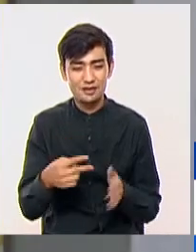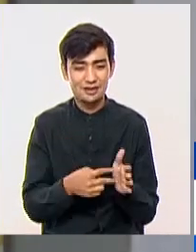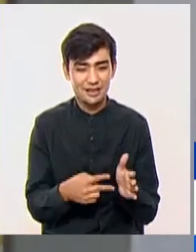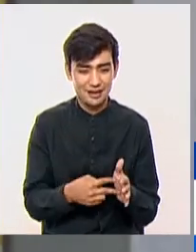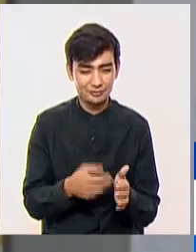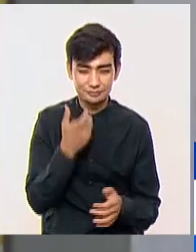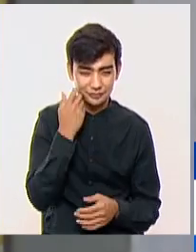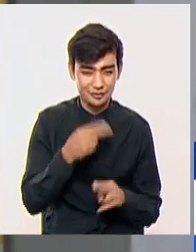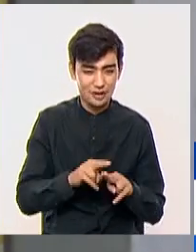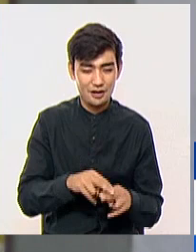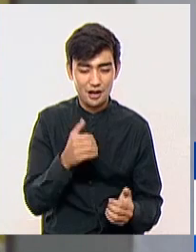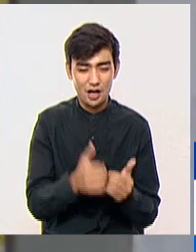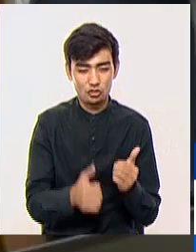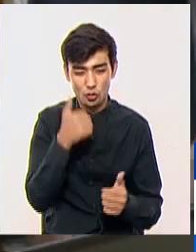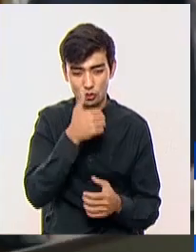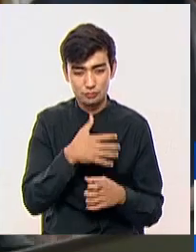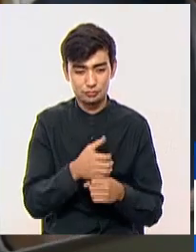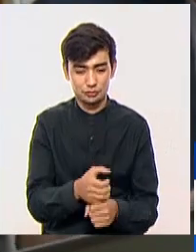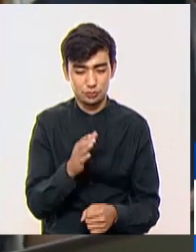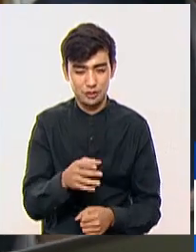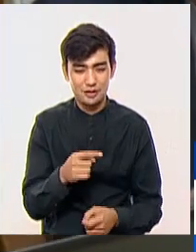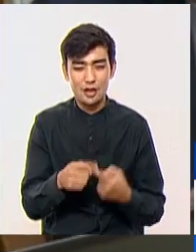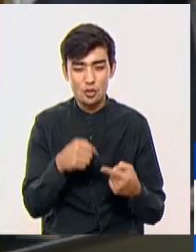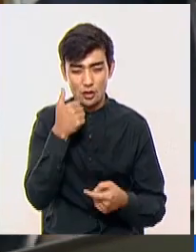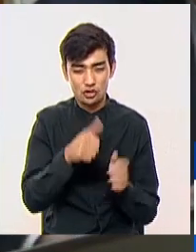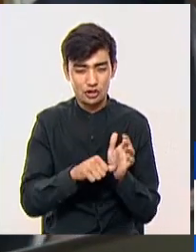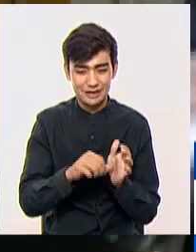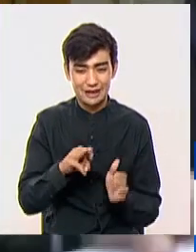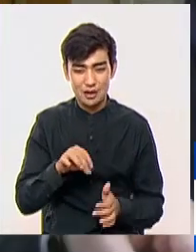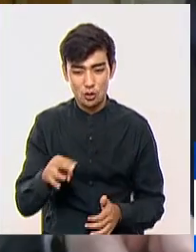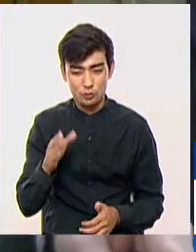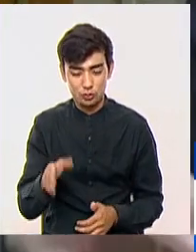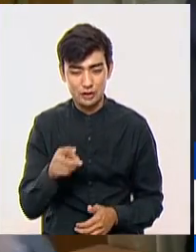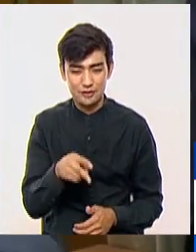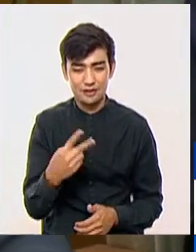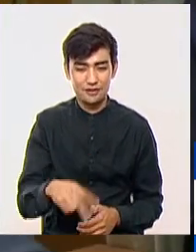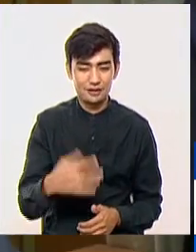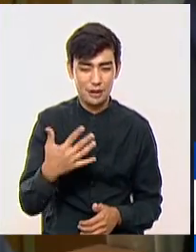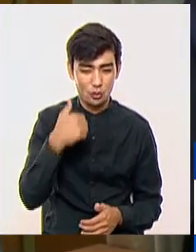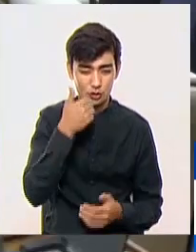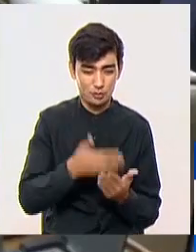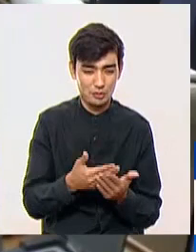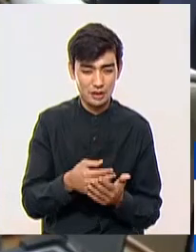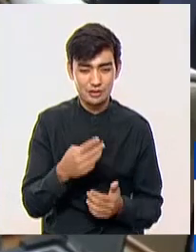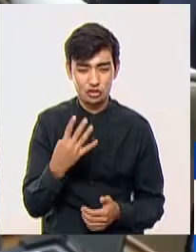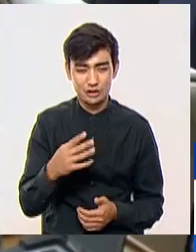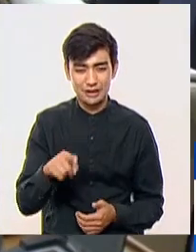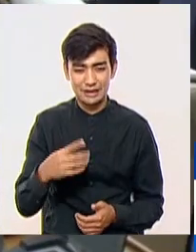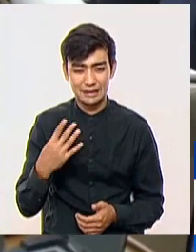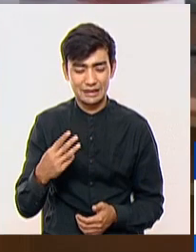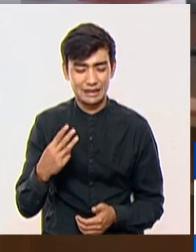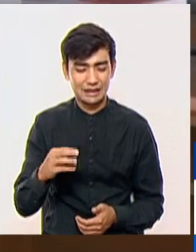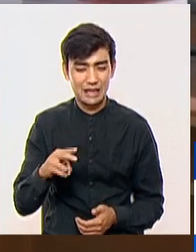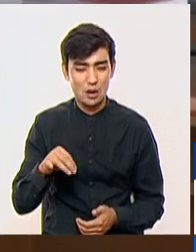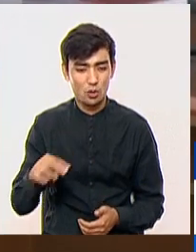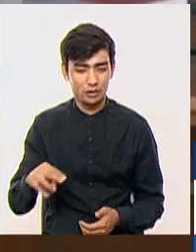түсімдер жылда азаяды деп отыр. Мысалы, келер жылы 6 триллион болса, 2025 жылға қарай 4 триллион теңгеге азаяды.